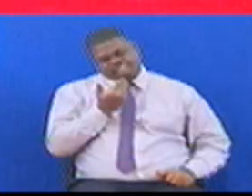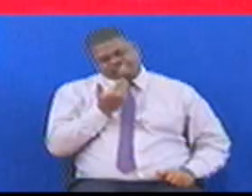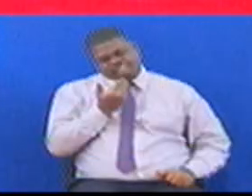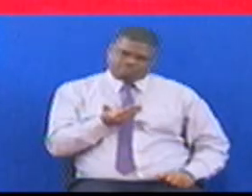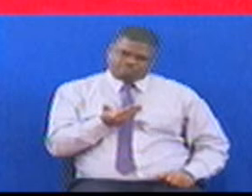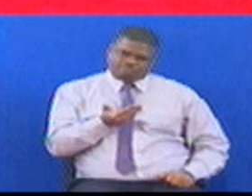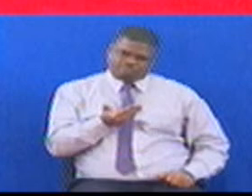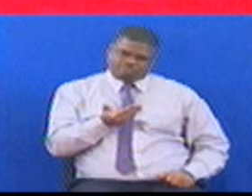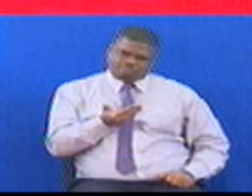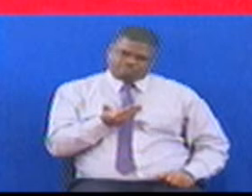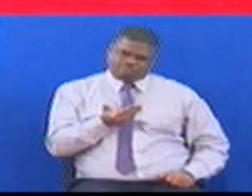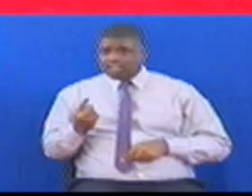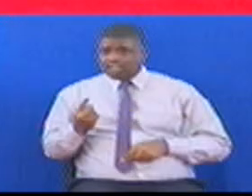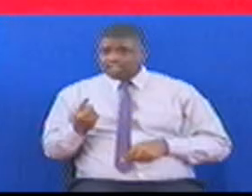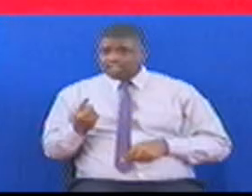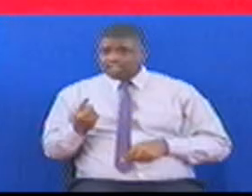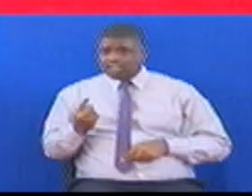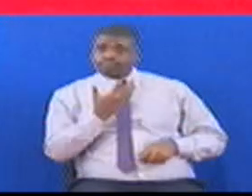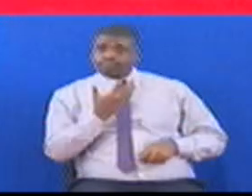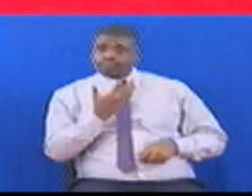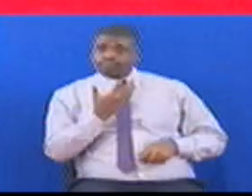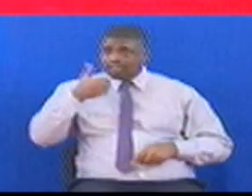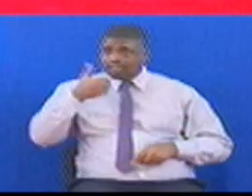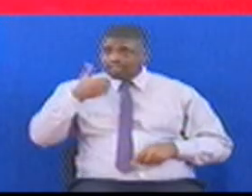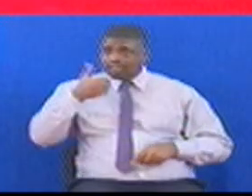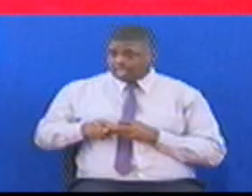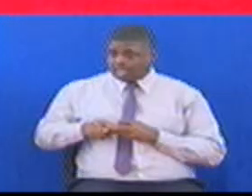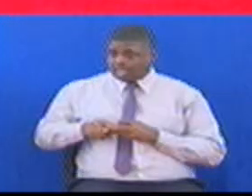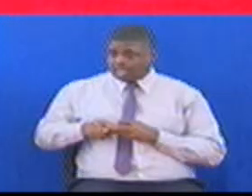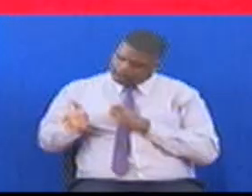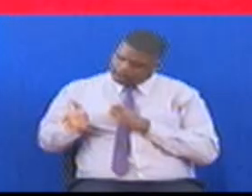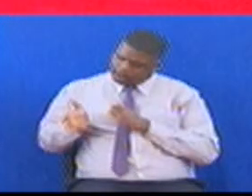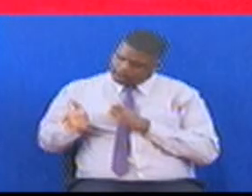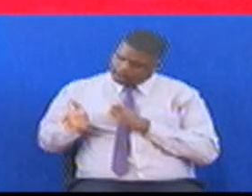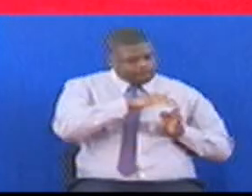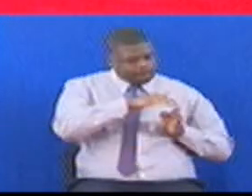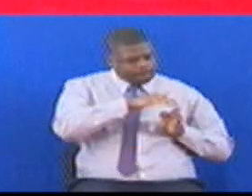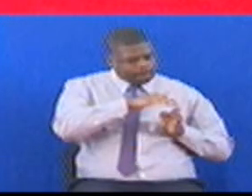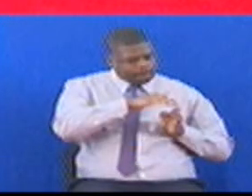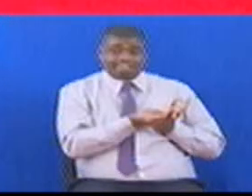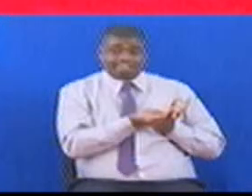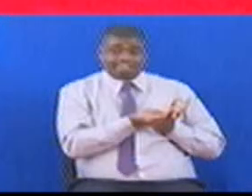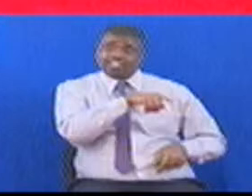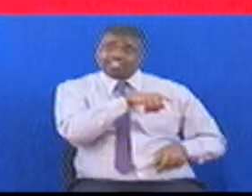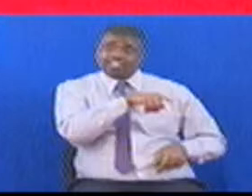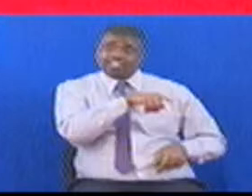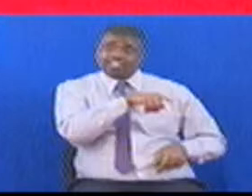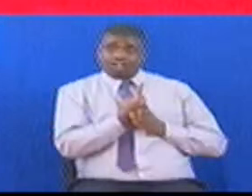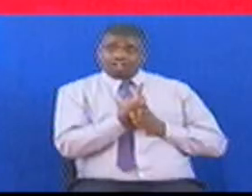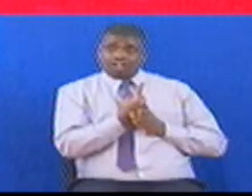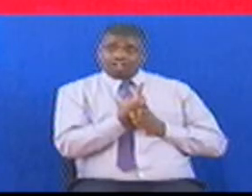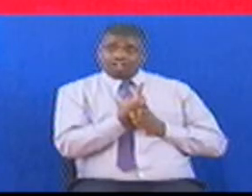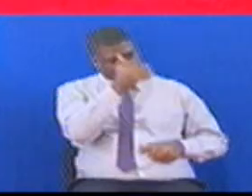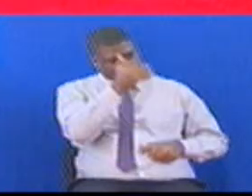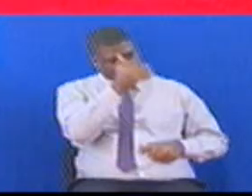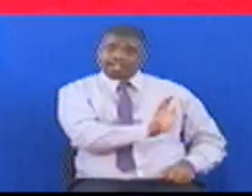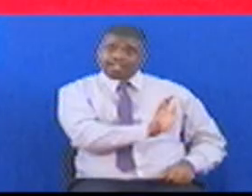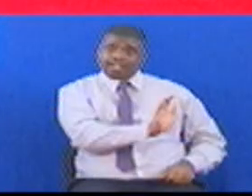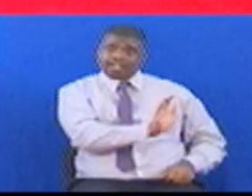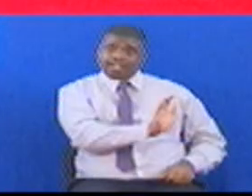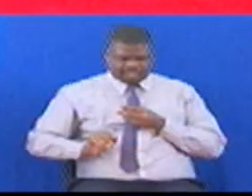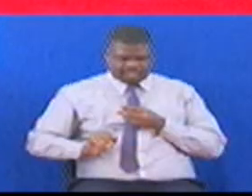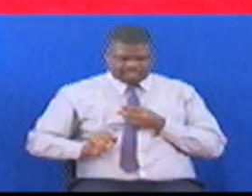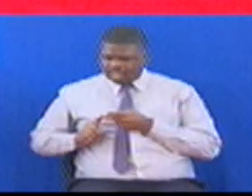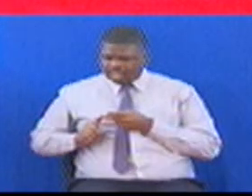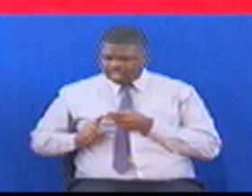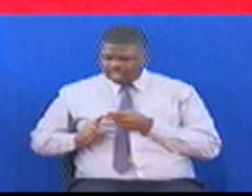milioni 50 sawa na shilingi bilioni 100 ambapo serikali itapanga matumizi ya fedha hizo kwa mujibu wa vipaumbele vyake. Mheshimiwa